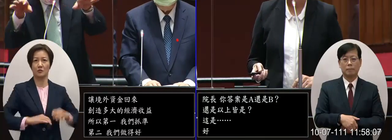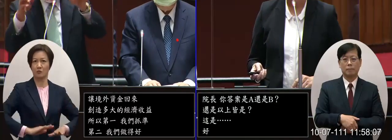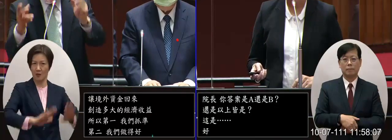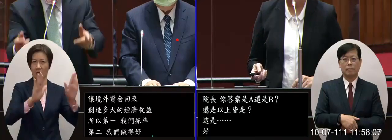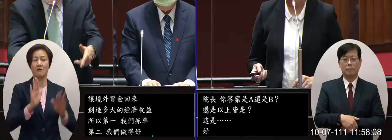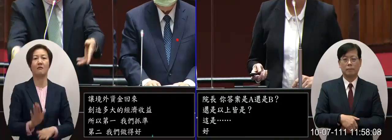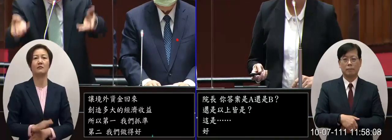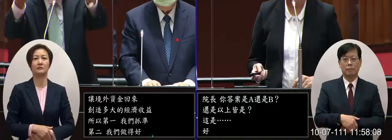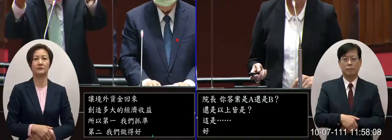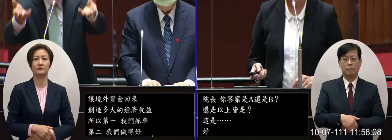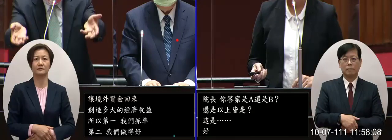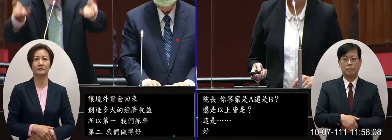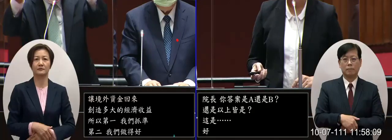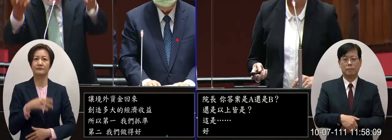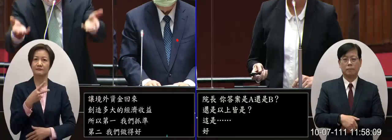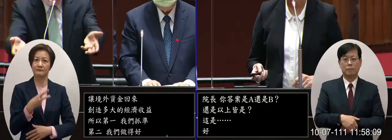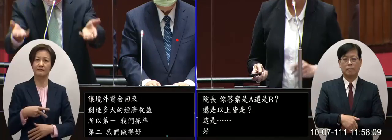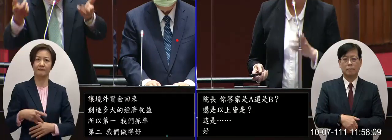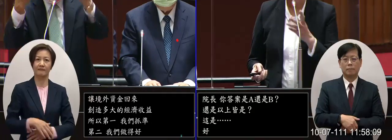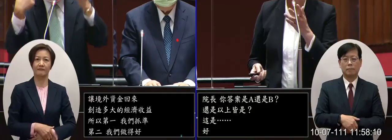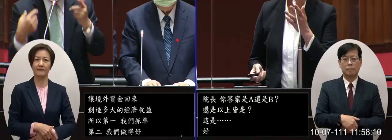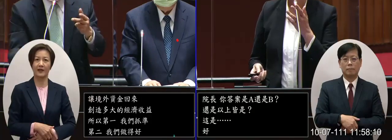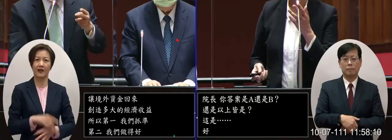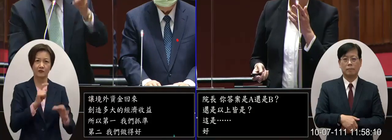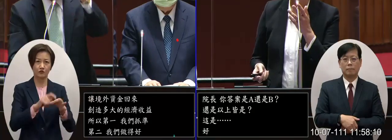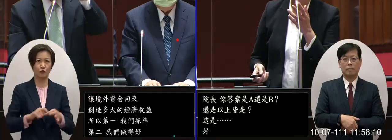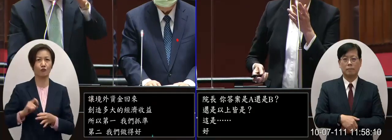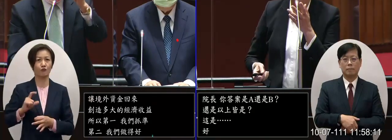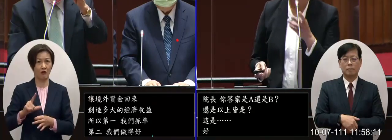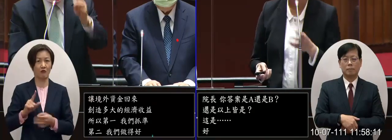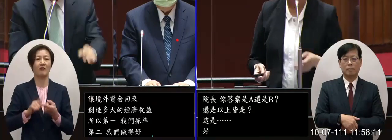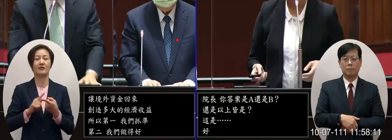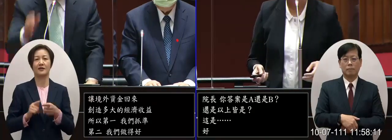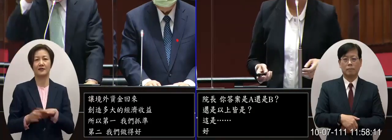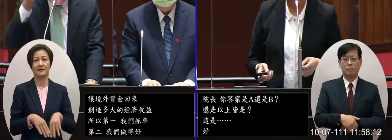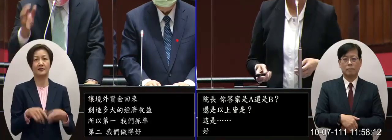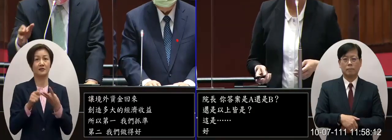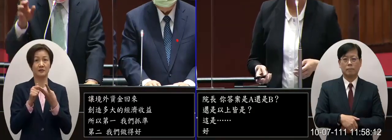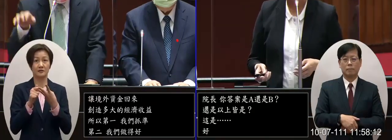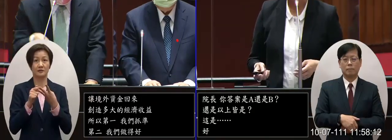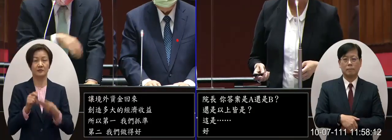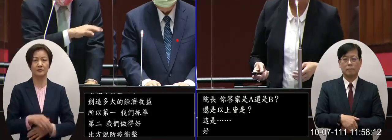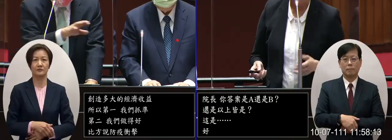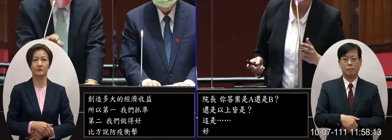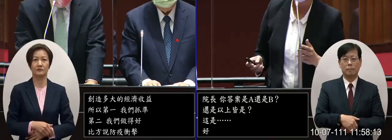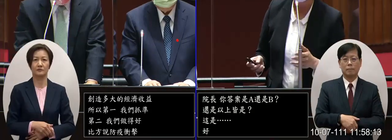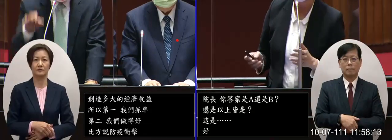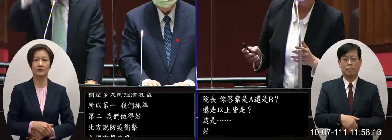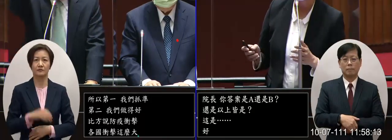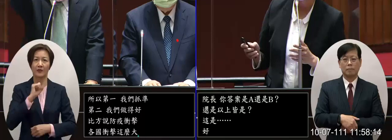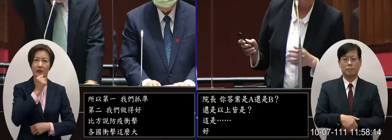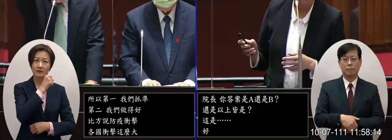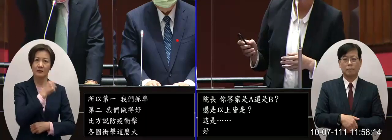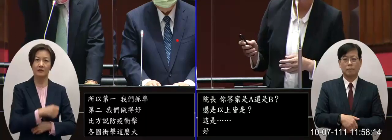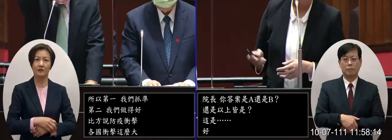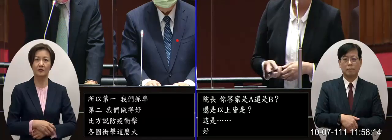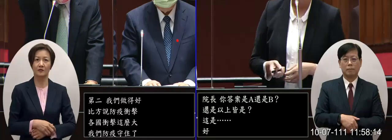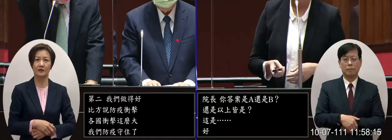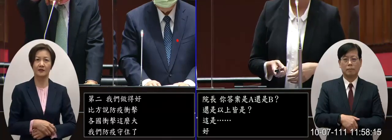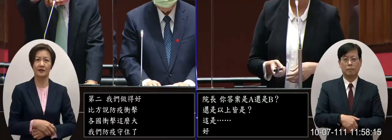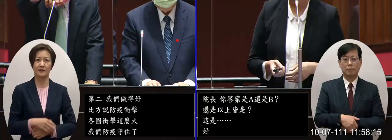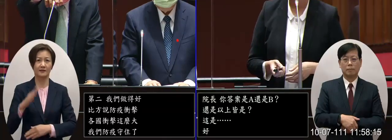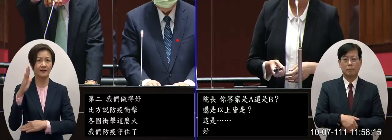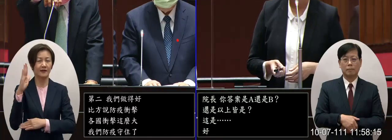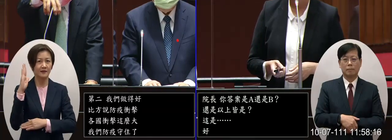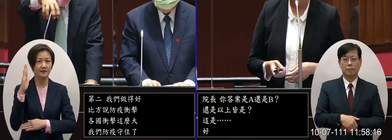以很多我们还能创造营业额增高。第三， 我们因为台湾在政府